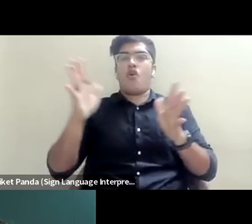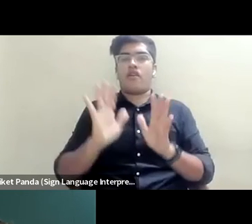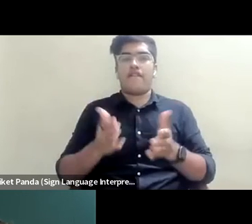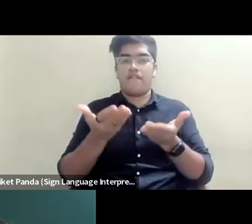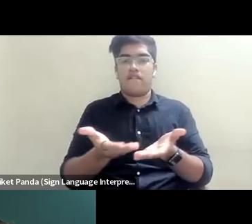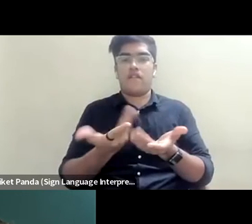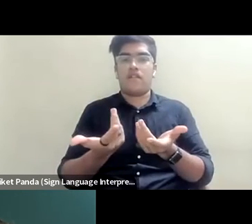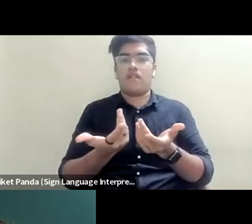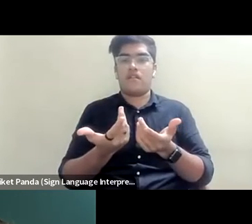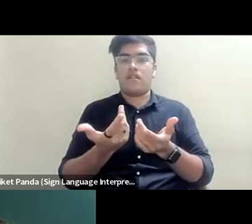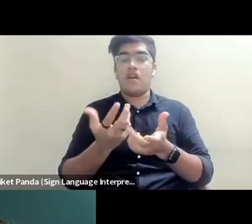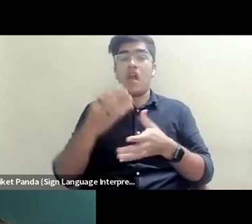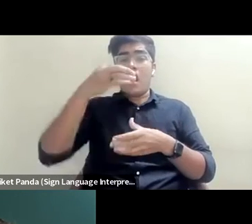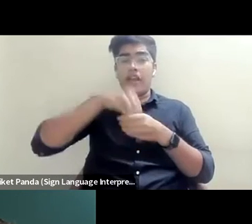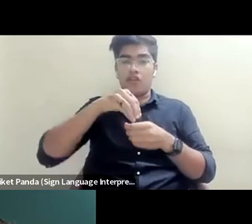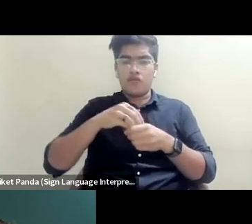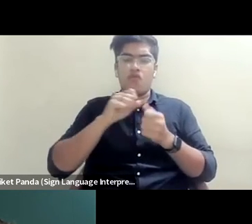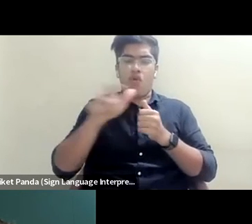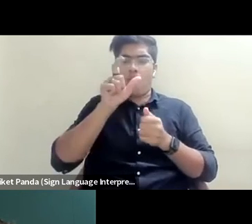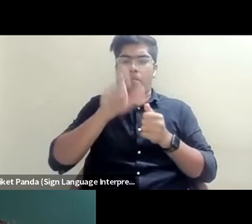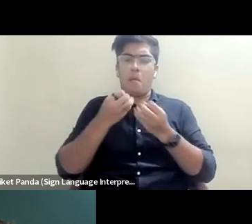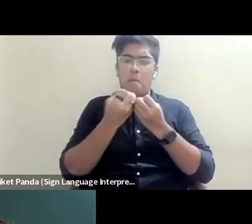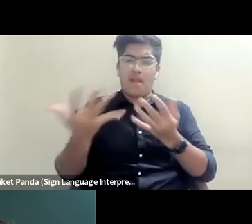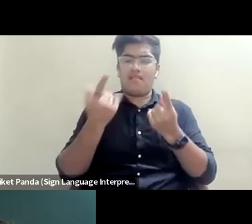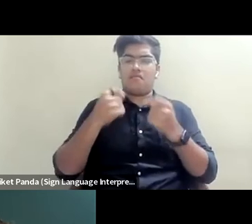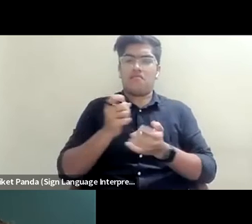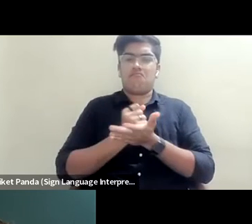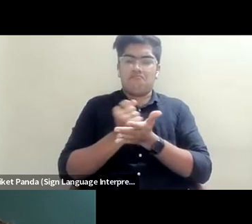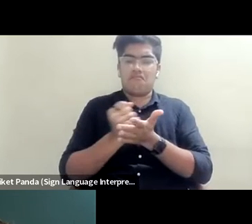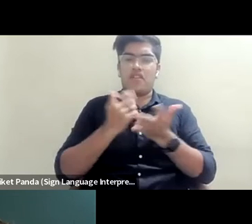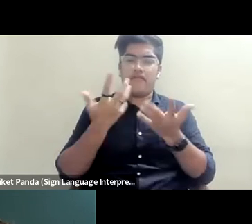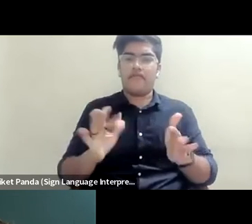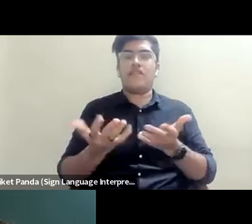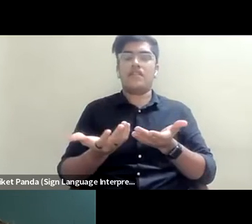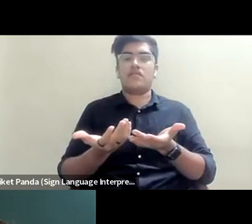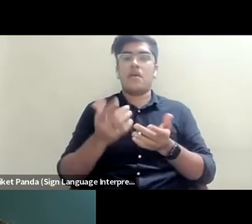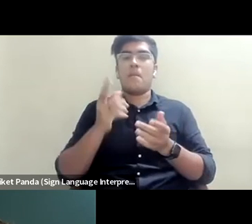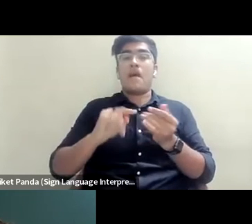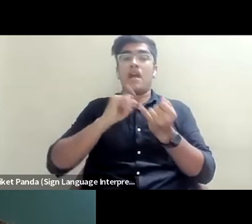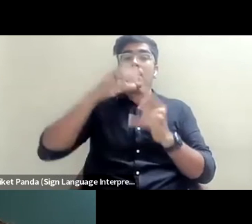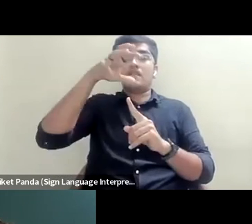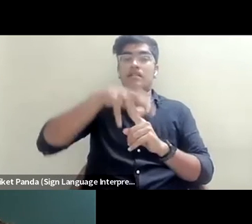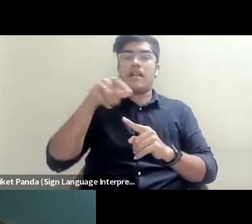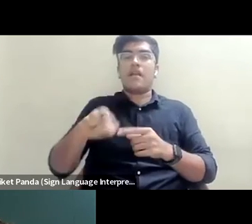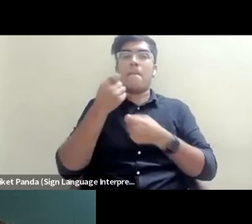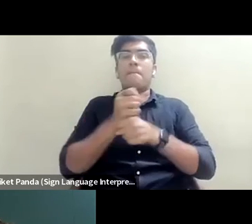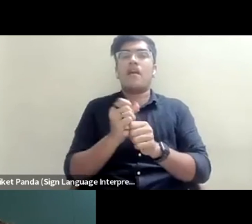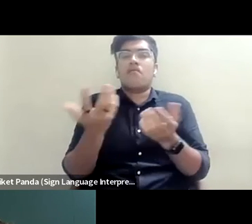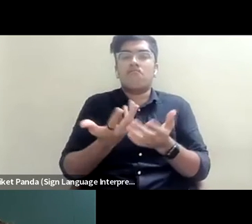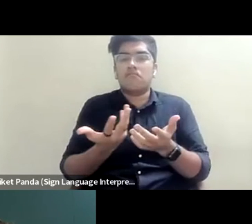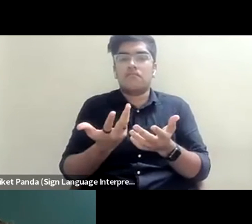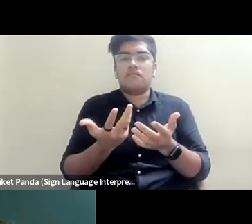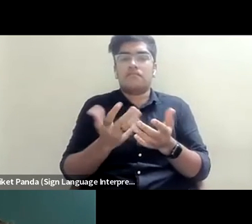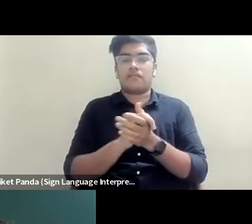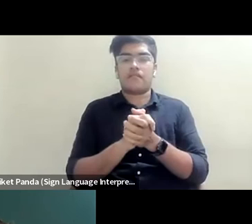का ट्राई तो किया था, लेकिन जो देश, जो स्टेट है ना, स्टेट कैसा बनता है, तो ये